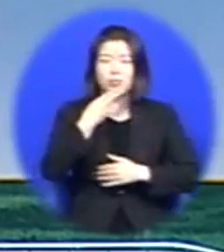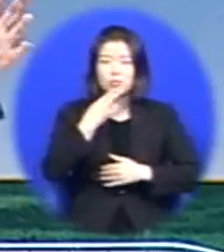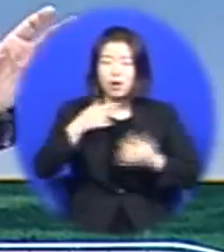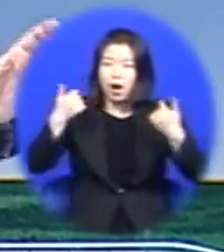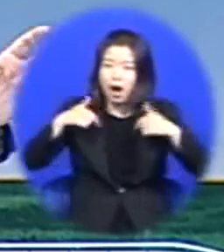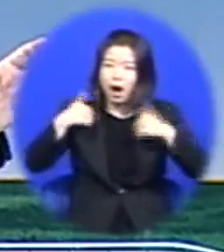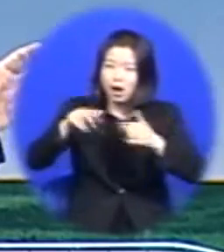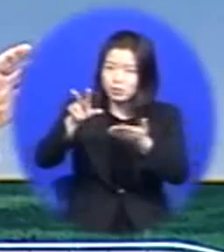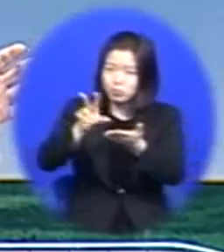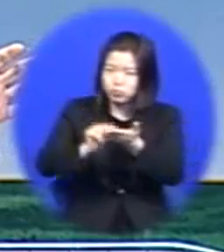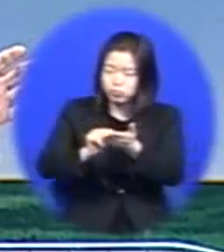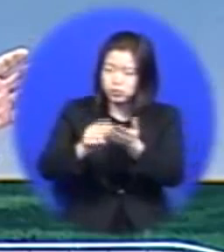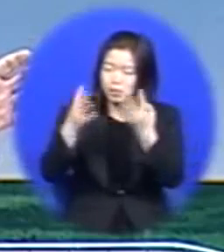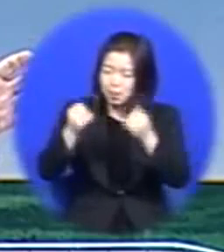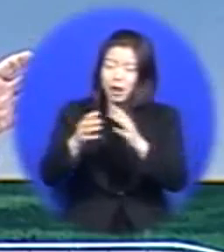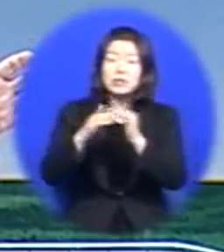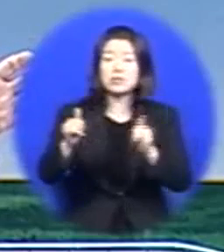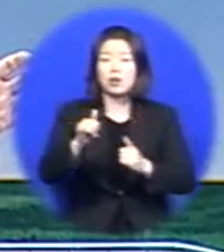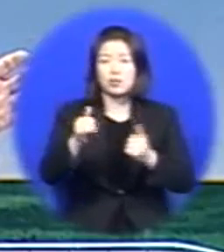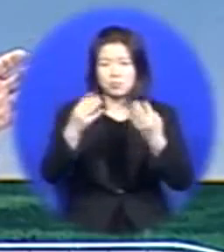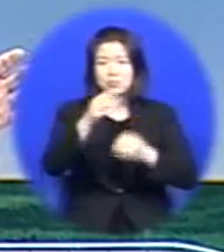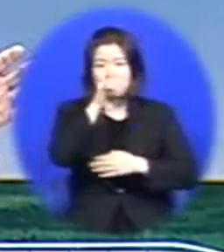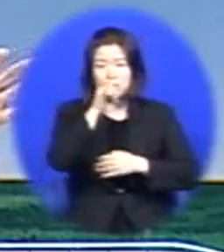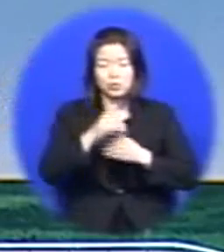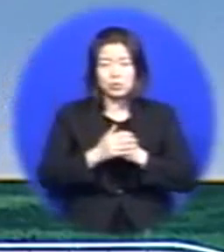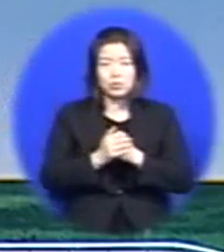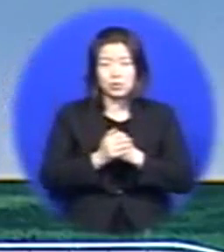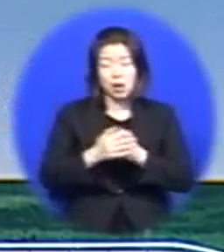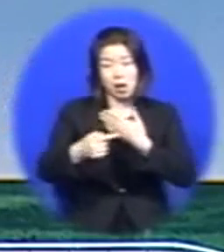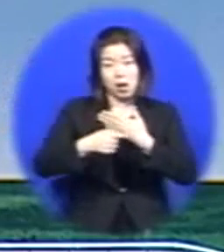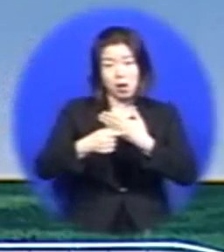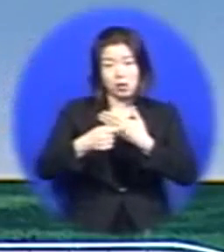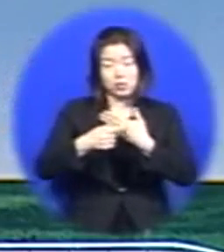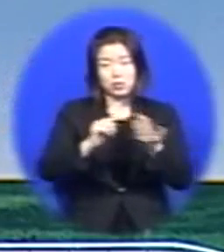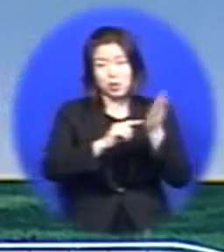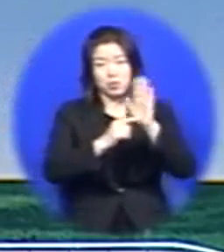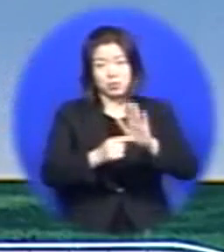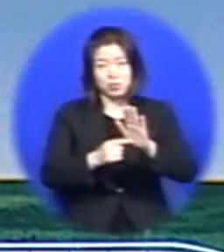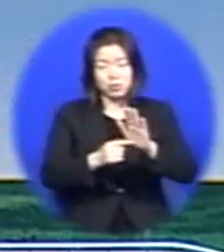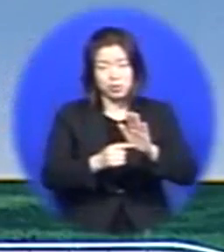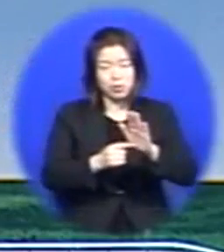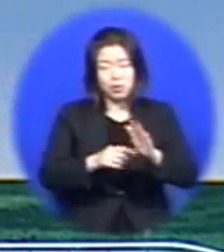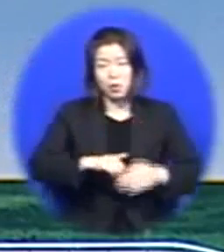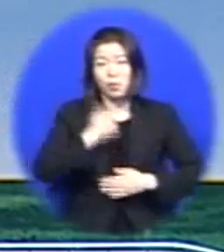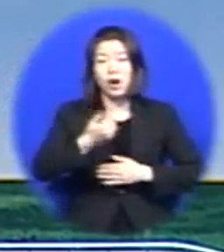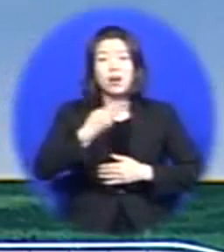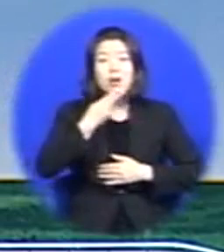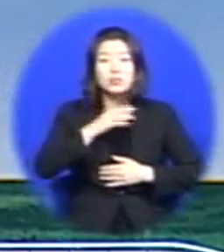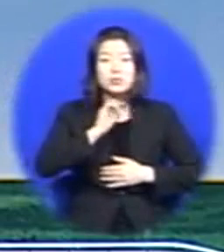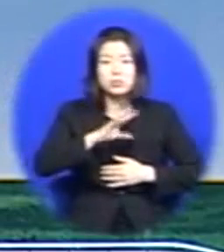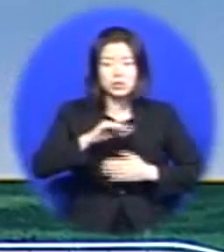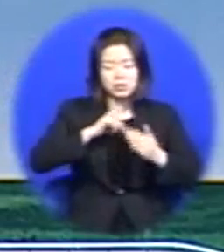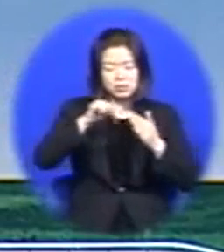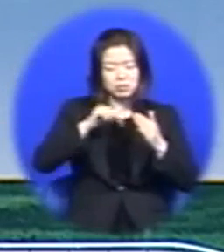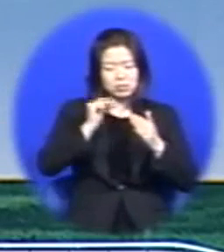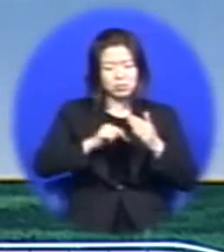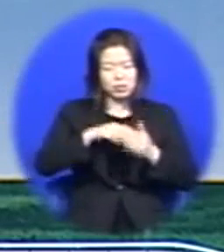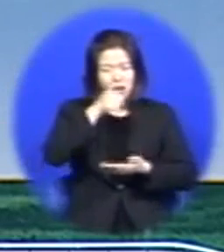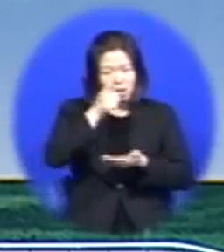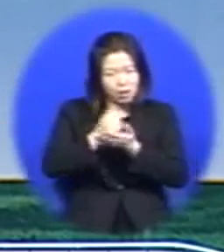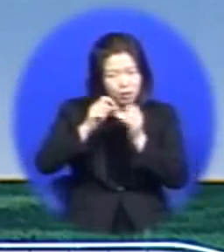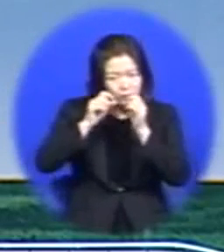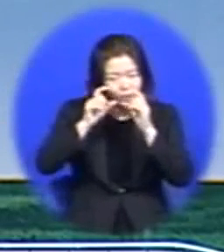항상 문제 많은 사람들만 있어요. 겉으로 드러내서 화를 안 내는 것뿐이지 속으로는